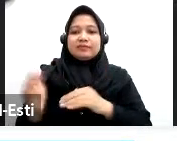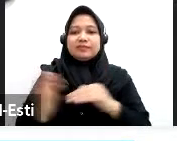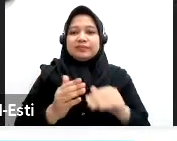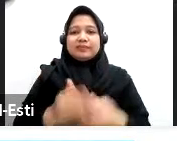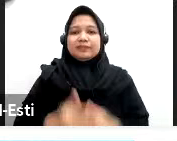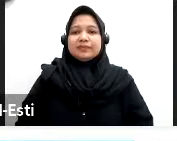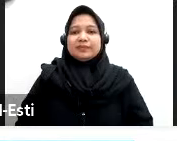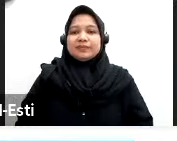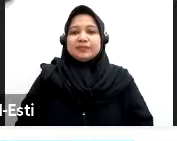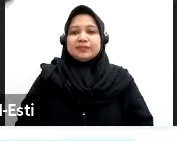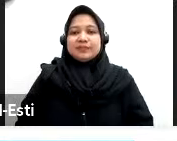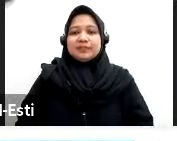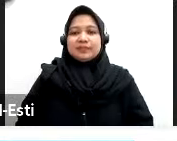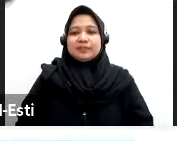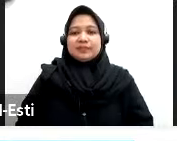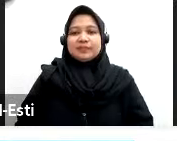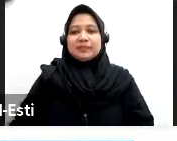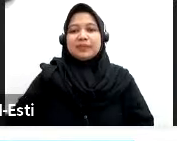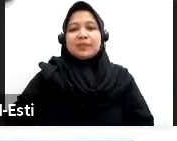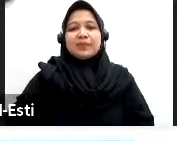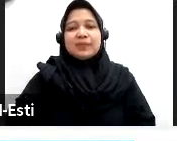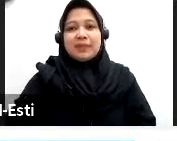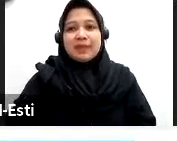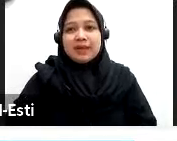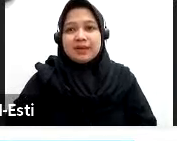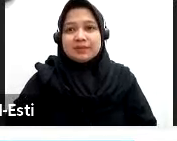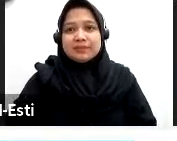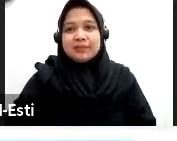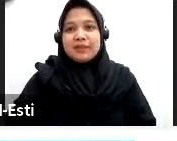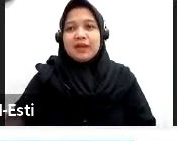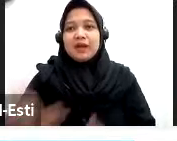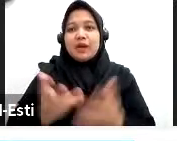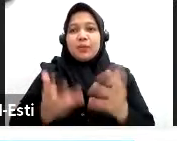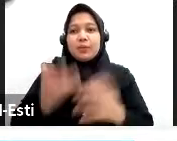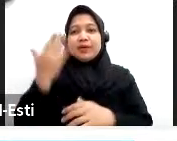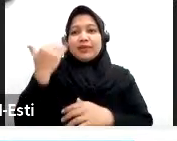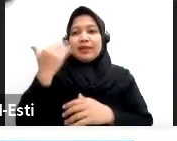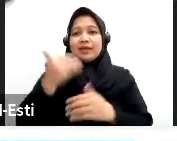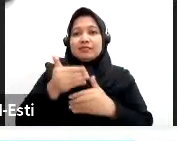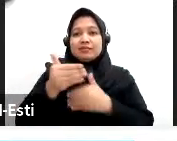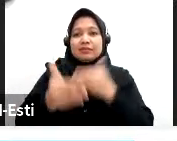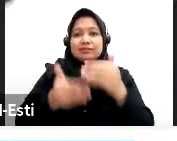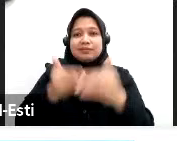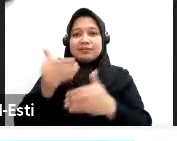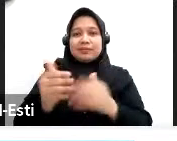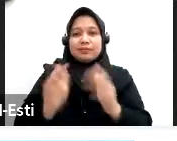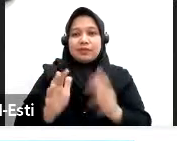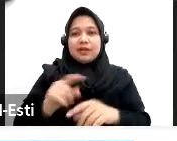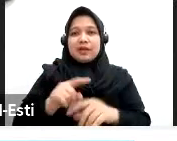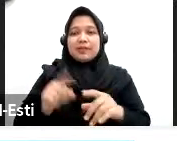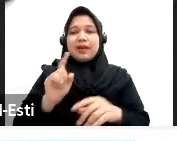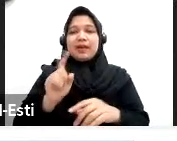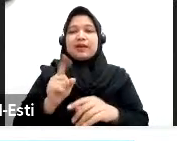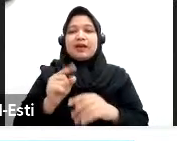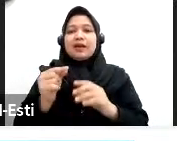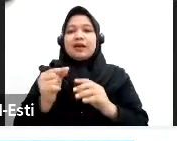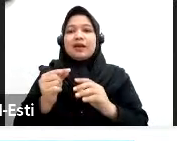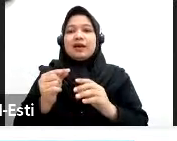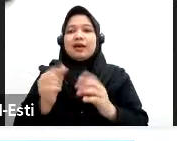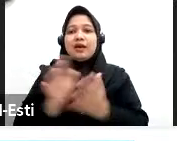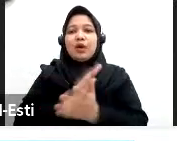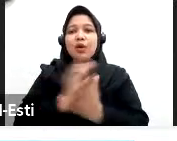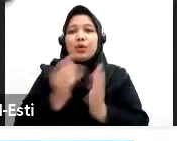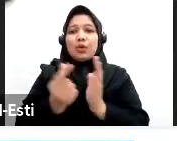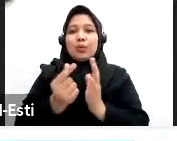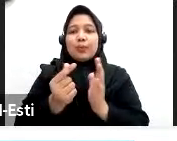banyak opsi juga selain mungkin barangkali tadi Bicara soal tahapannya bawah ataupun tentangan Apakah kemudian